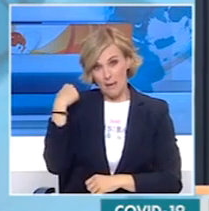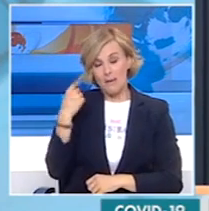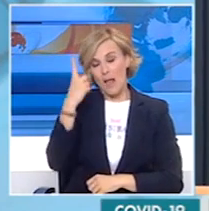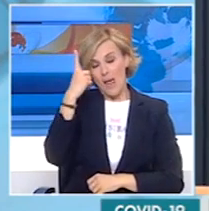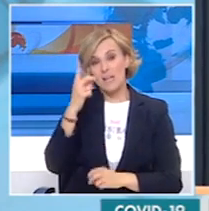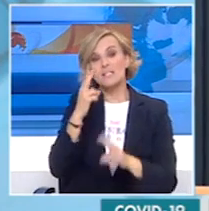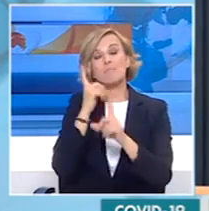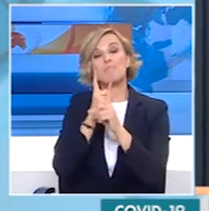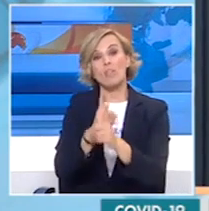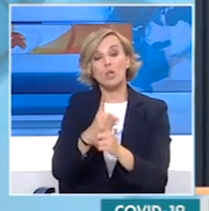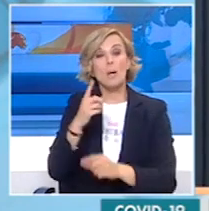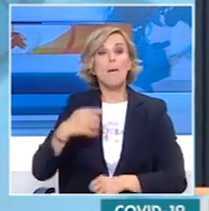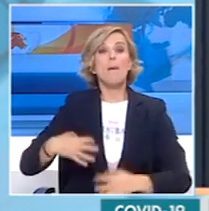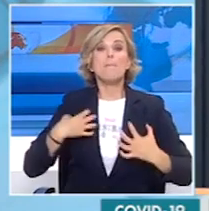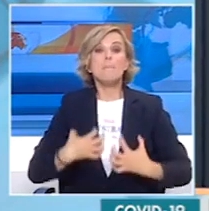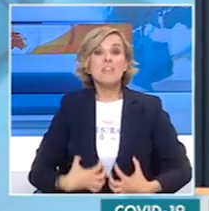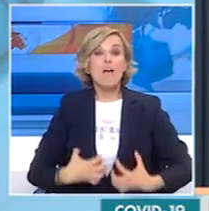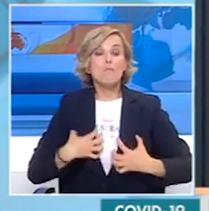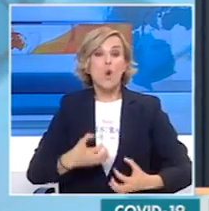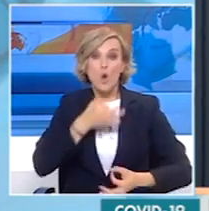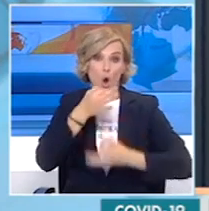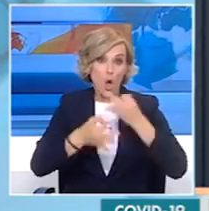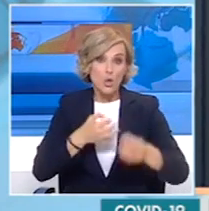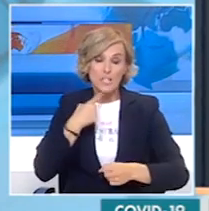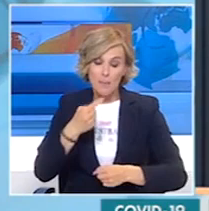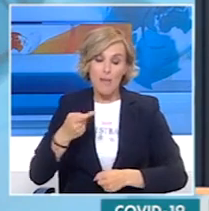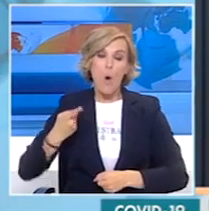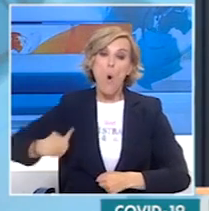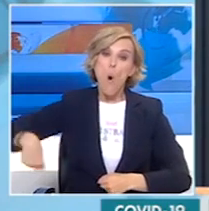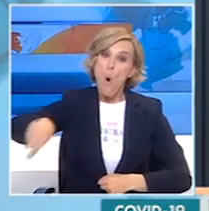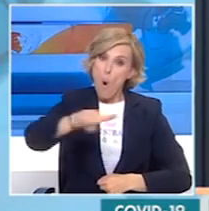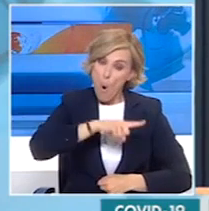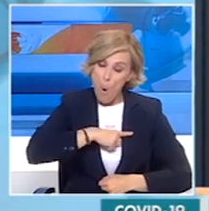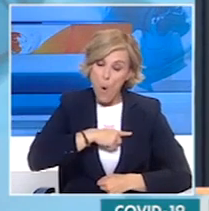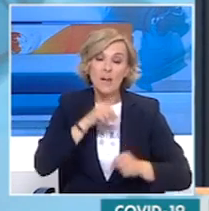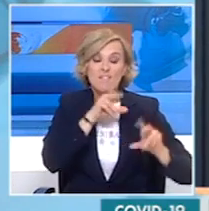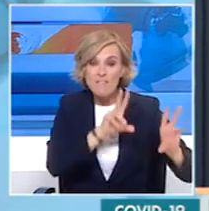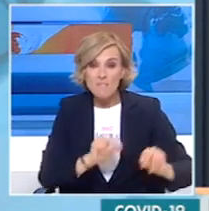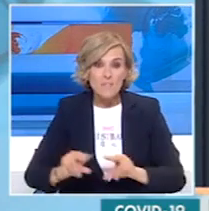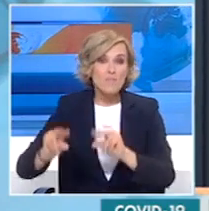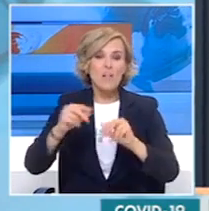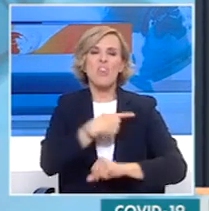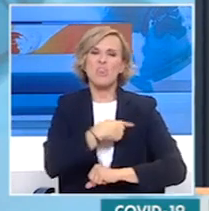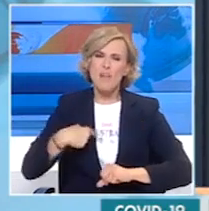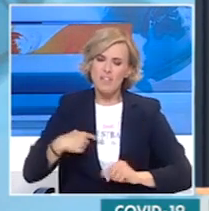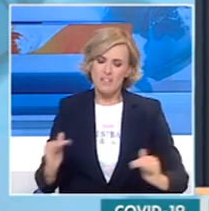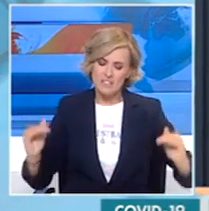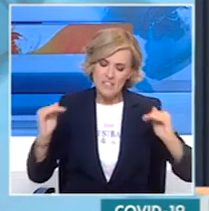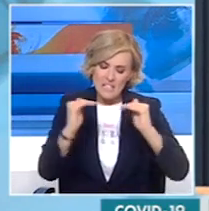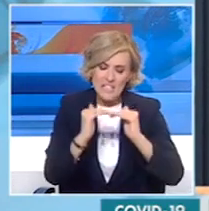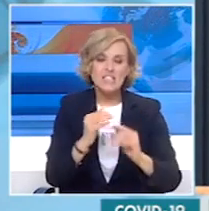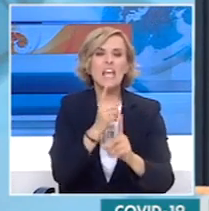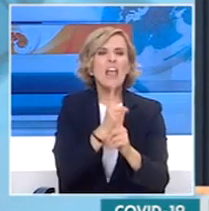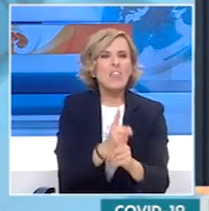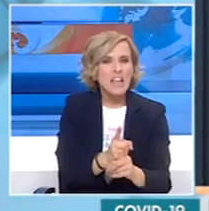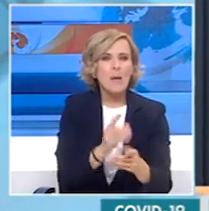χώρας μου έστειλε αντίστοιχο μήνυμα: ότι είμαστε όλοι γιατροί, μέρος μιας και μόνο ομάδας, από το διευθυντή μας μέχρι τον τελευταίο